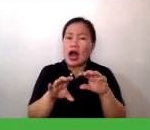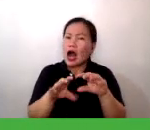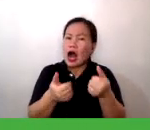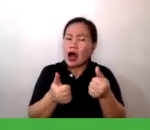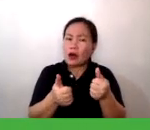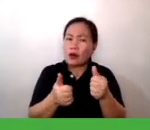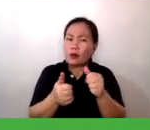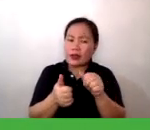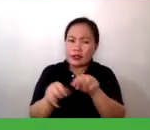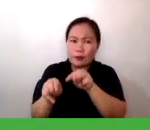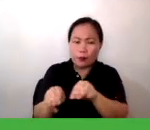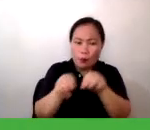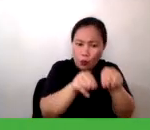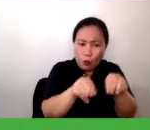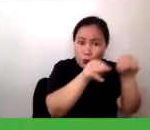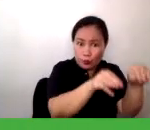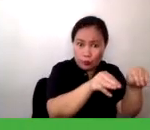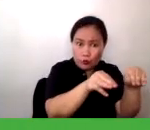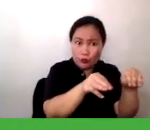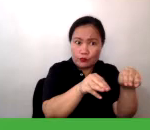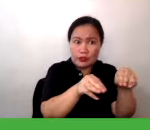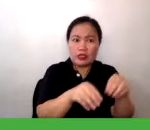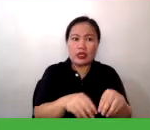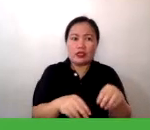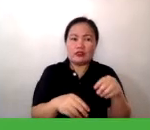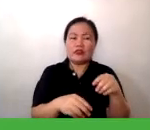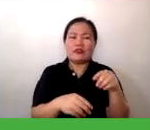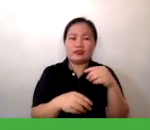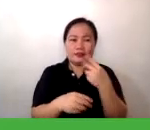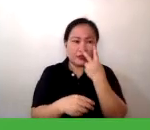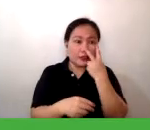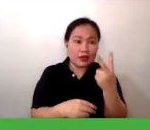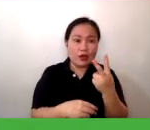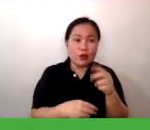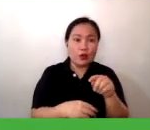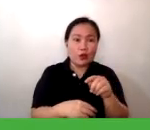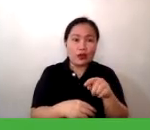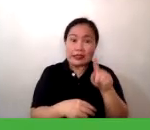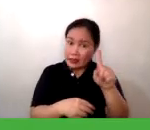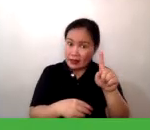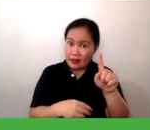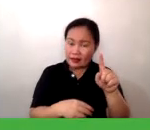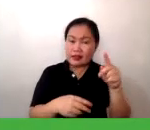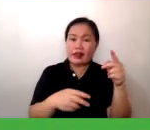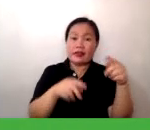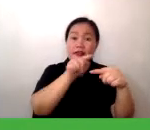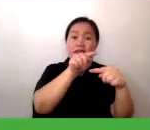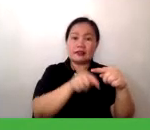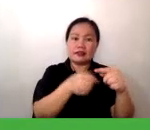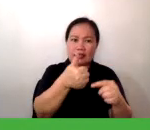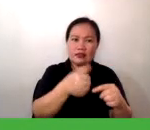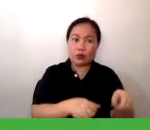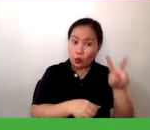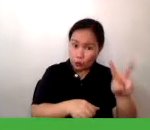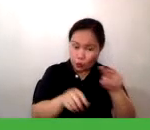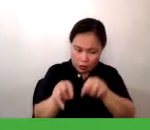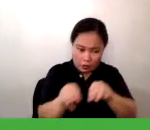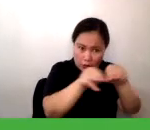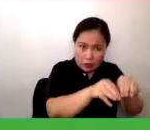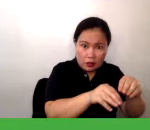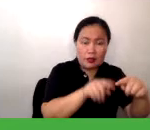ilang moves ka? So, halimbawa, ito isa. So, 10 lang. Dalawa, 100. And then this one, divide